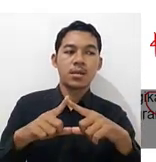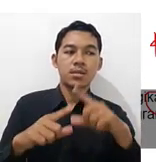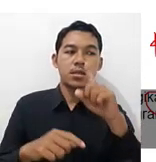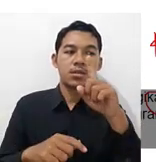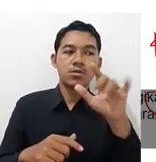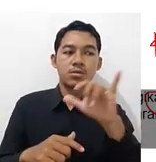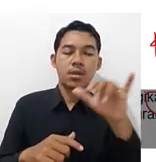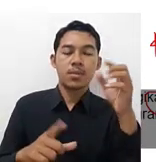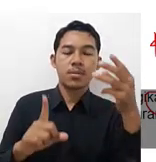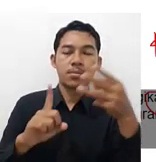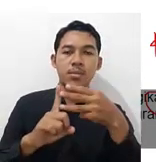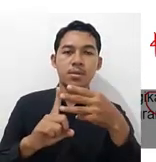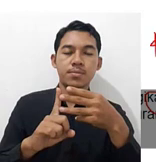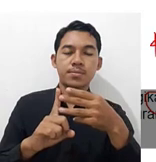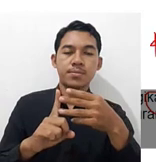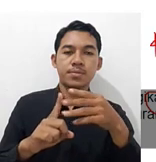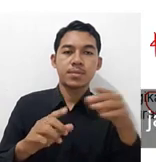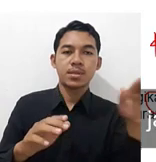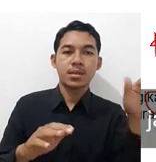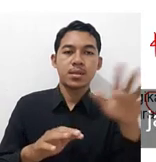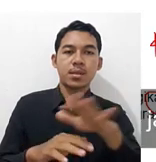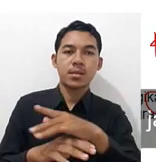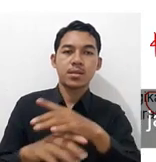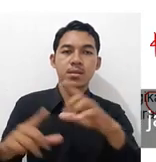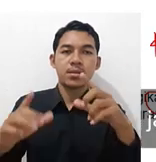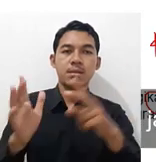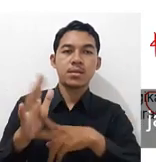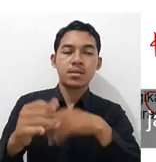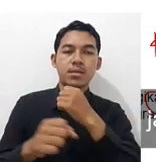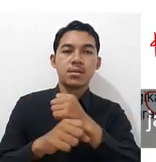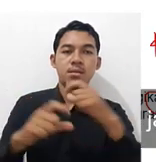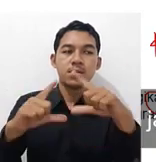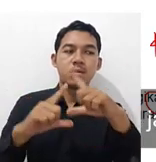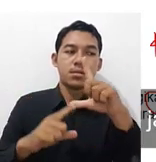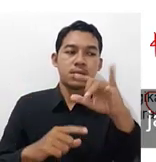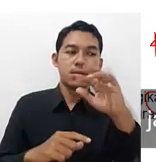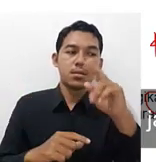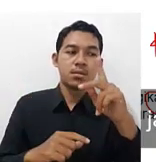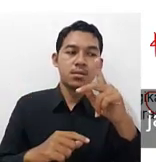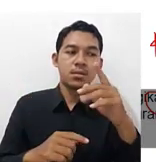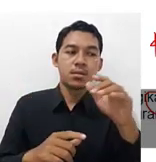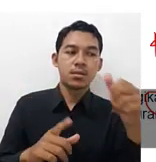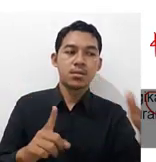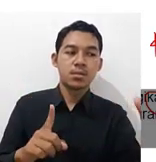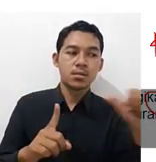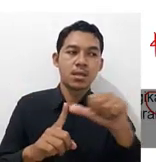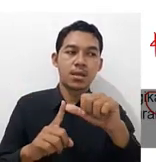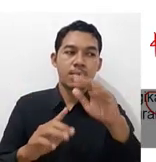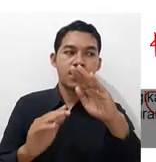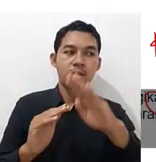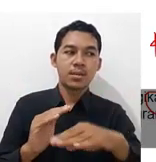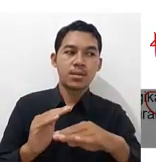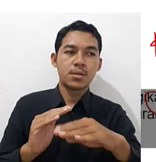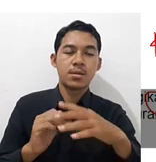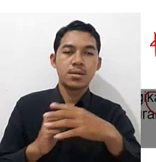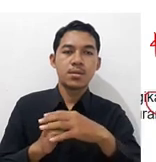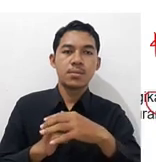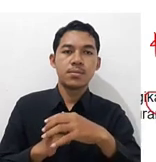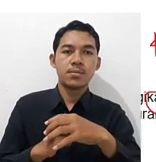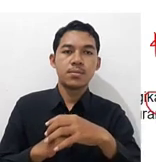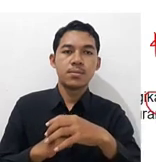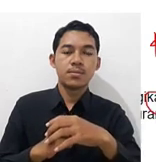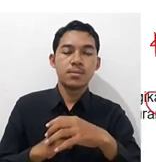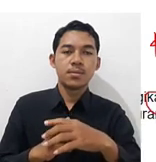saklar terbuka, berarti arus nggak ngalir di B, jadi nggak ngalir ke A dan sampai potensial rendah. Jadi nanti gambarnya kayak gini.